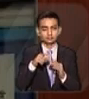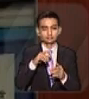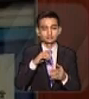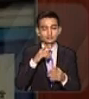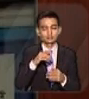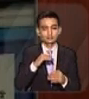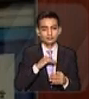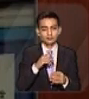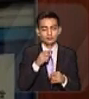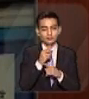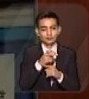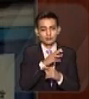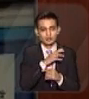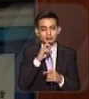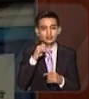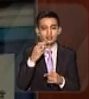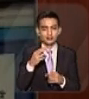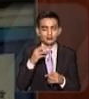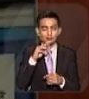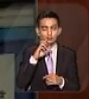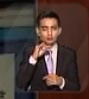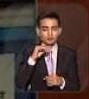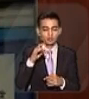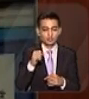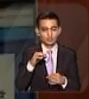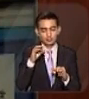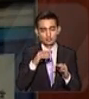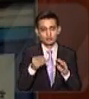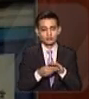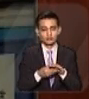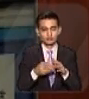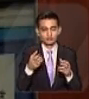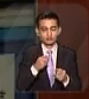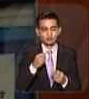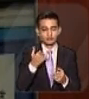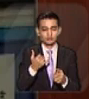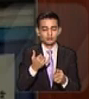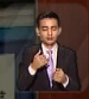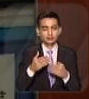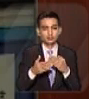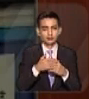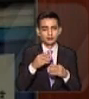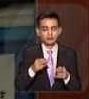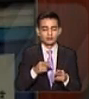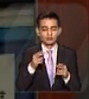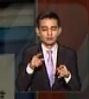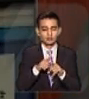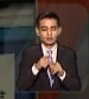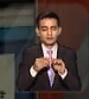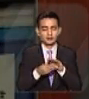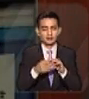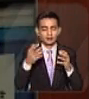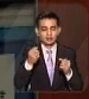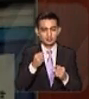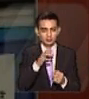Представление об увольнении нам пришло от Национального бюро по противодействию коррупции. Возбуждено уголовное дело по факту получения взятки в